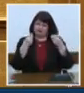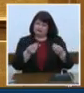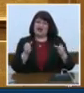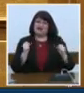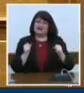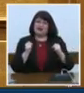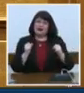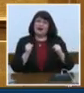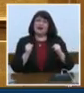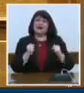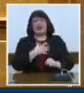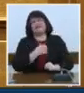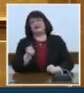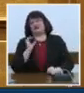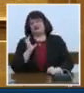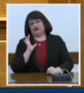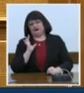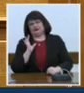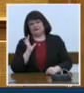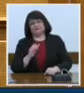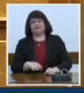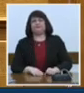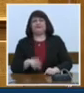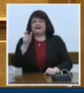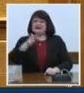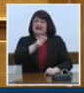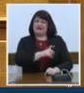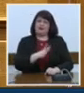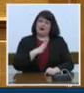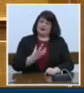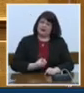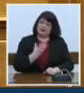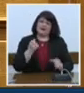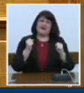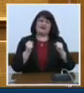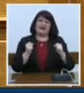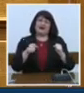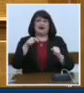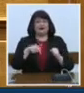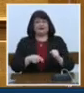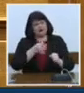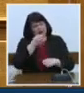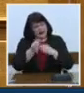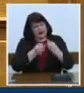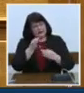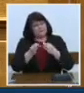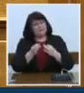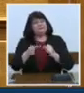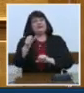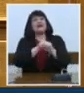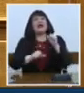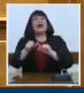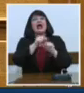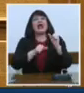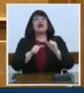και εμπιστοσύνης σε κάθε πολίτη. Στο πλαίσιο αυτό, λοιπόν, αλλάζει ο ποινικός